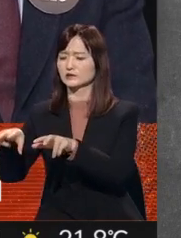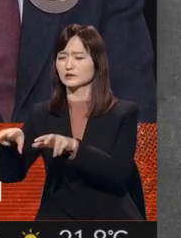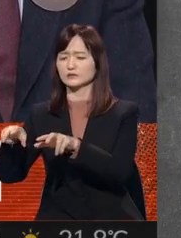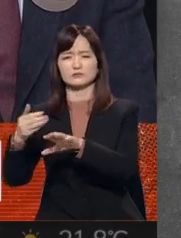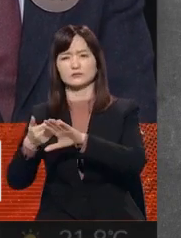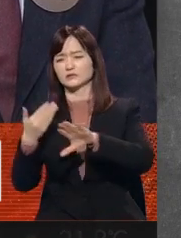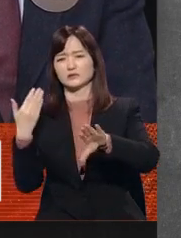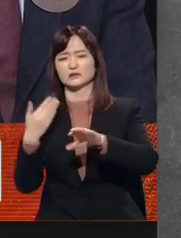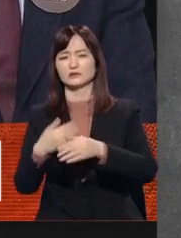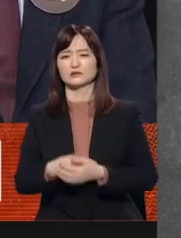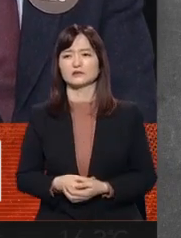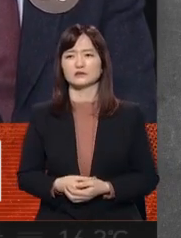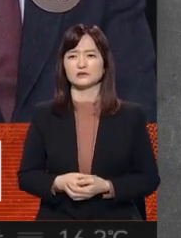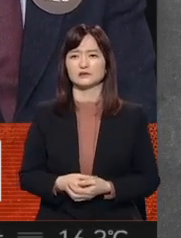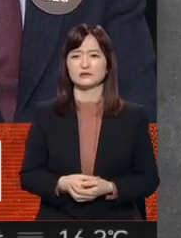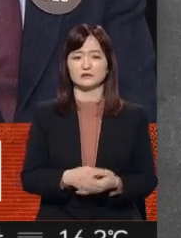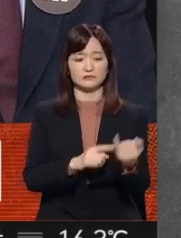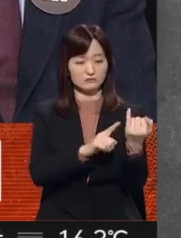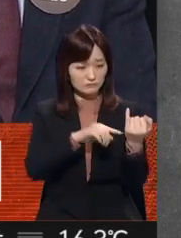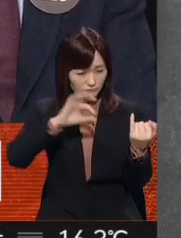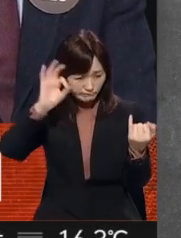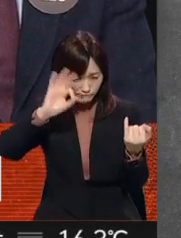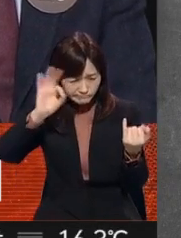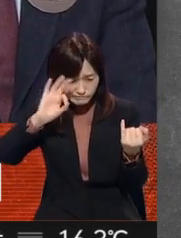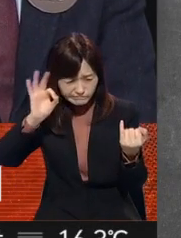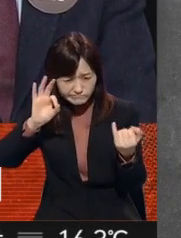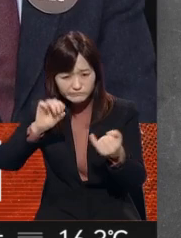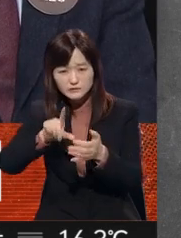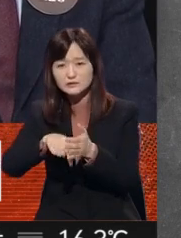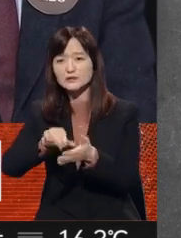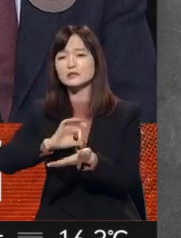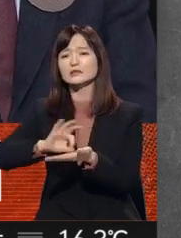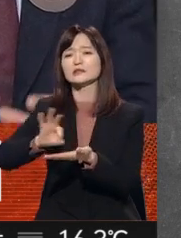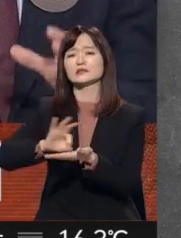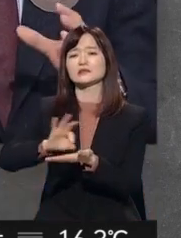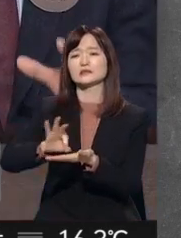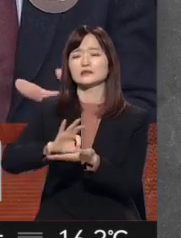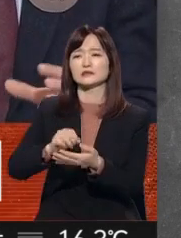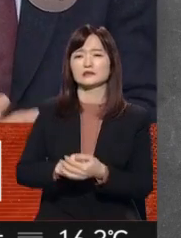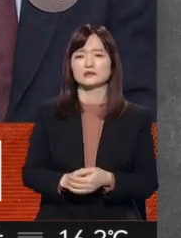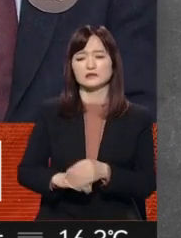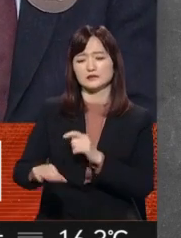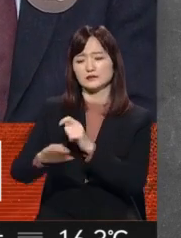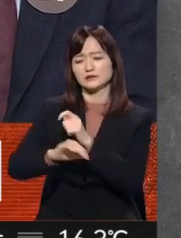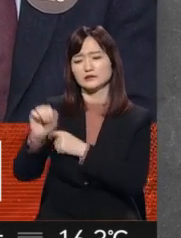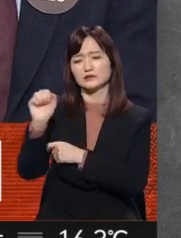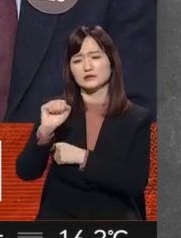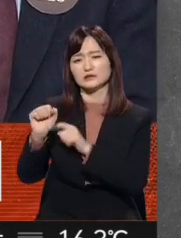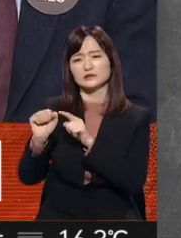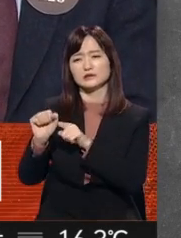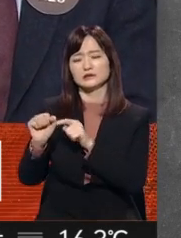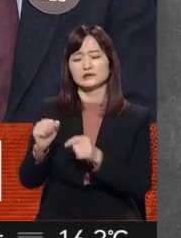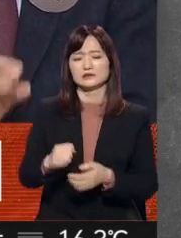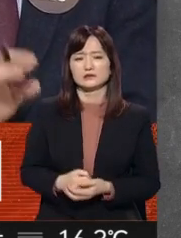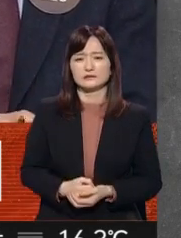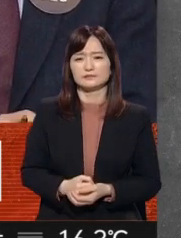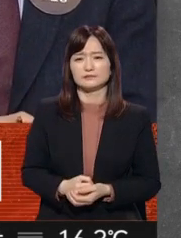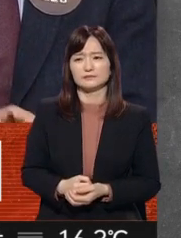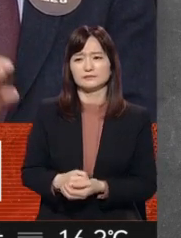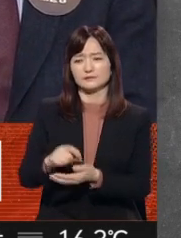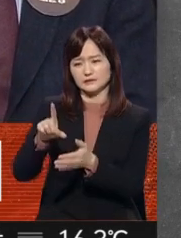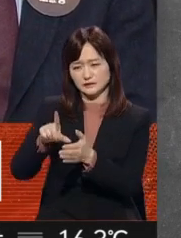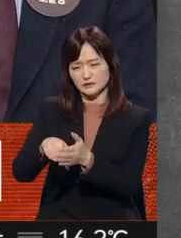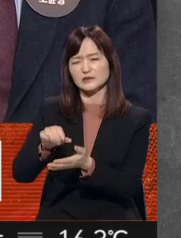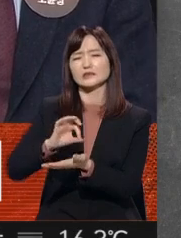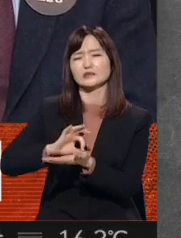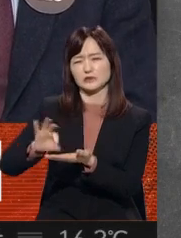거죠. 사실 저 사람을 찾아다니면서 시간을 갖다 허비하는 것 자체가 이 그 택시 기사분들에게는 더 어떻게 보면은 시간